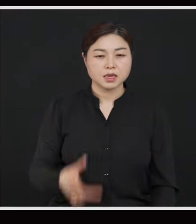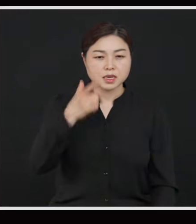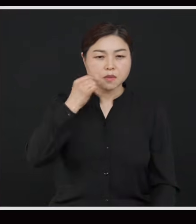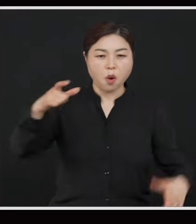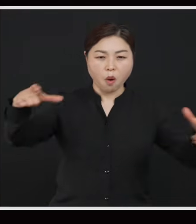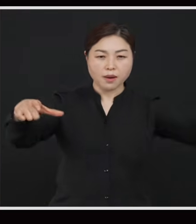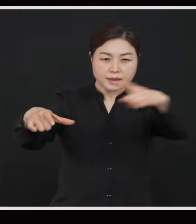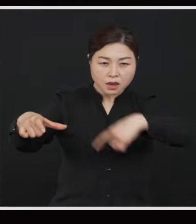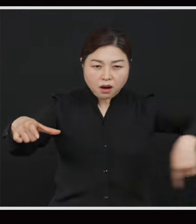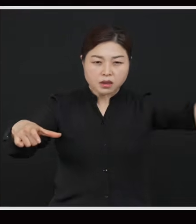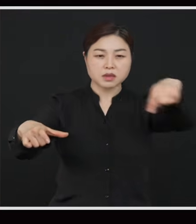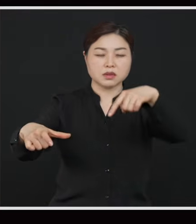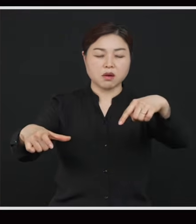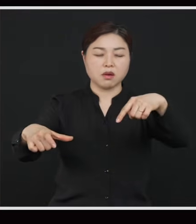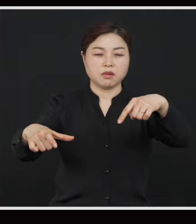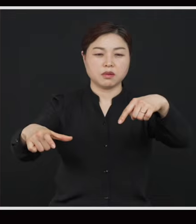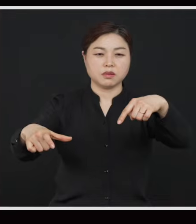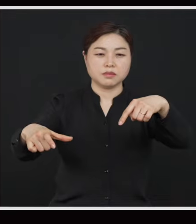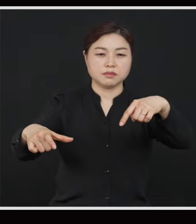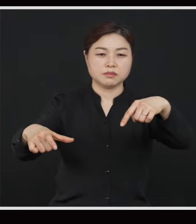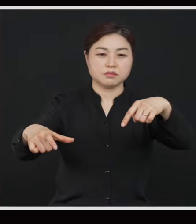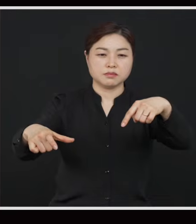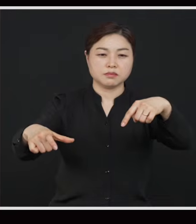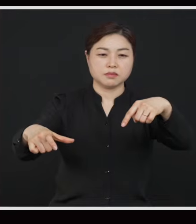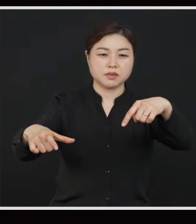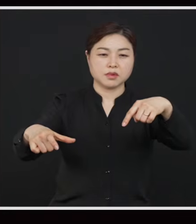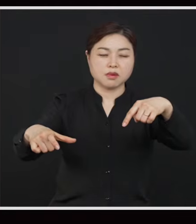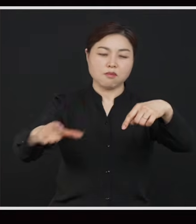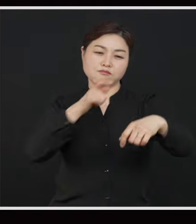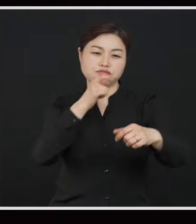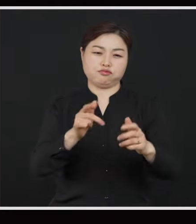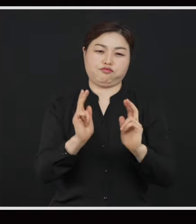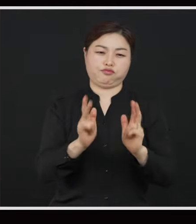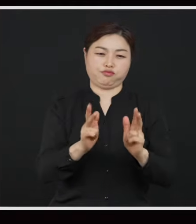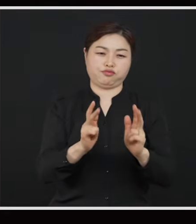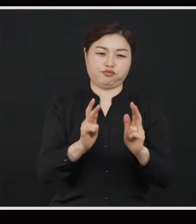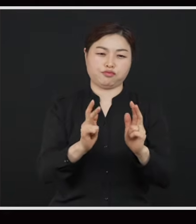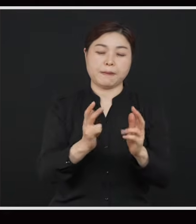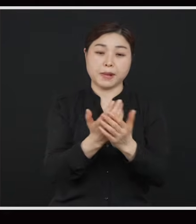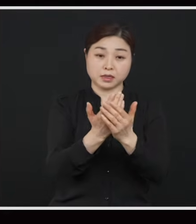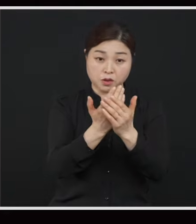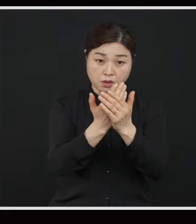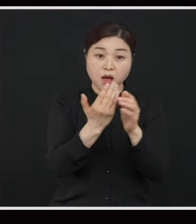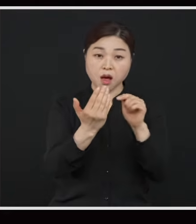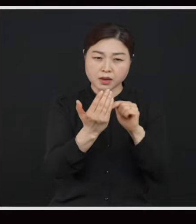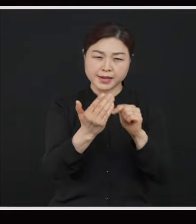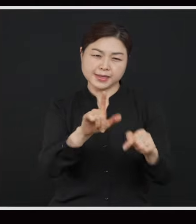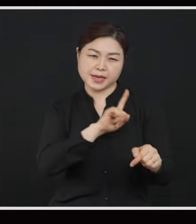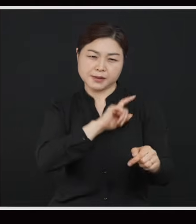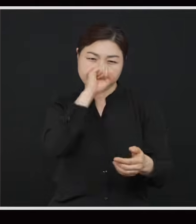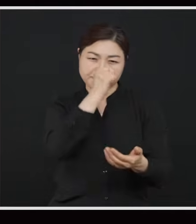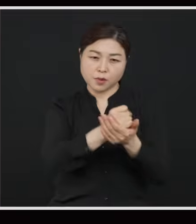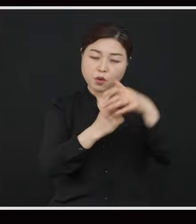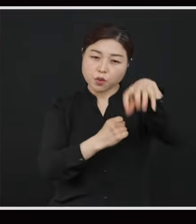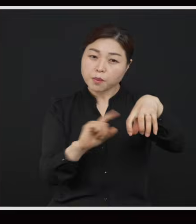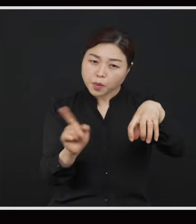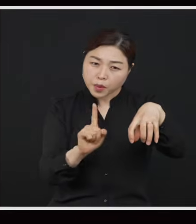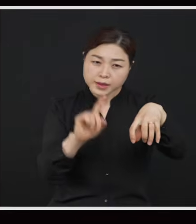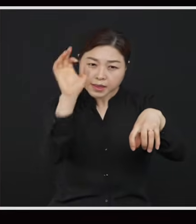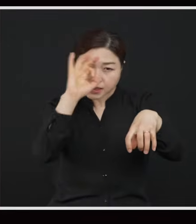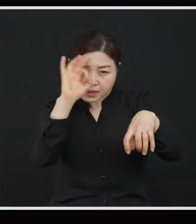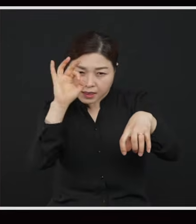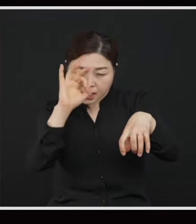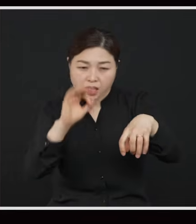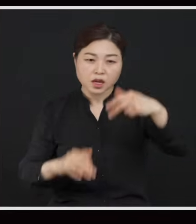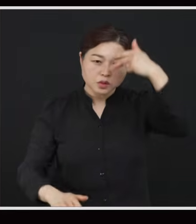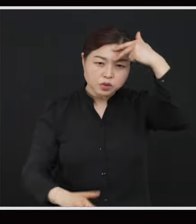영토 안에서 제일 입지 조건, 수력 발전소로 입지 조건이 좋은데 그러니까 어딘가 찾아봤더니